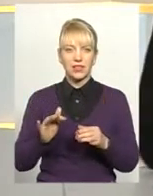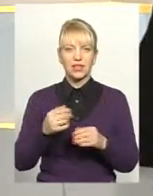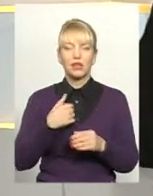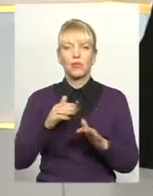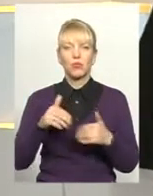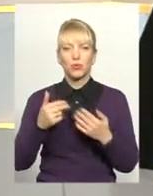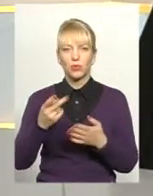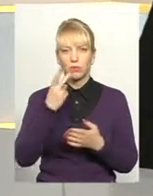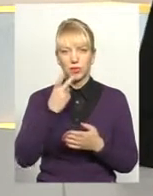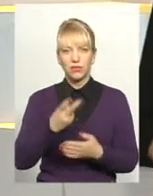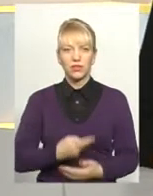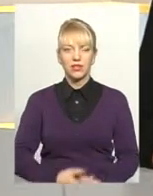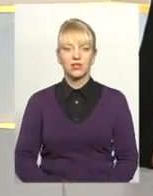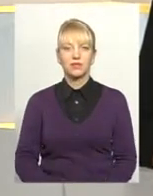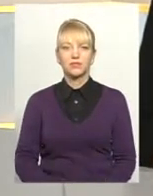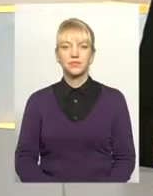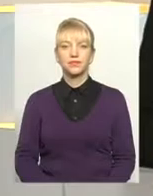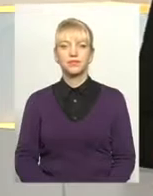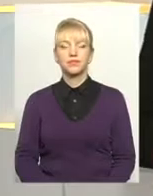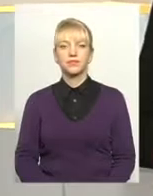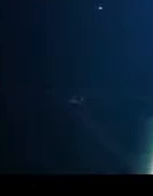глядачам навідатись. Прошу сюжет.